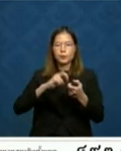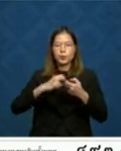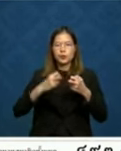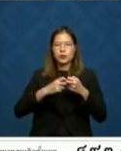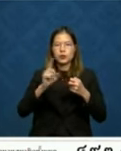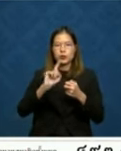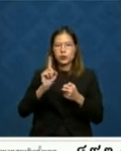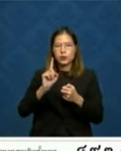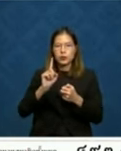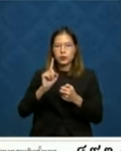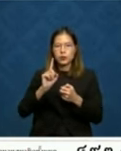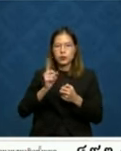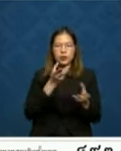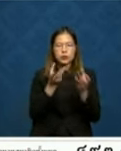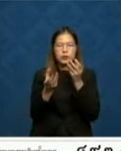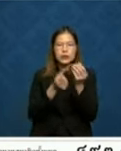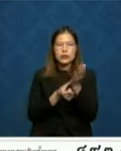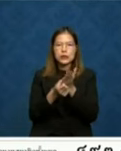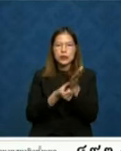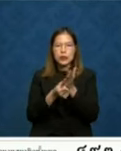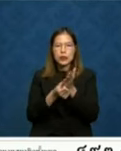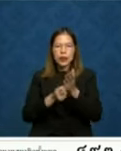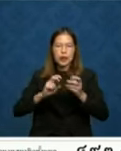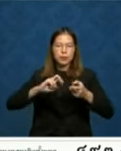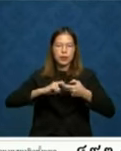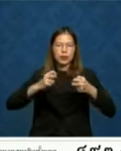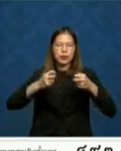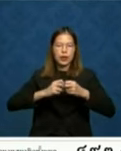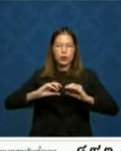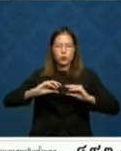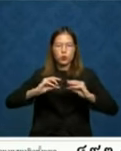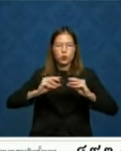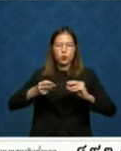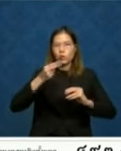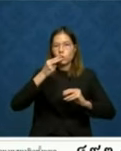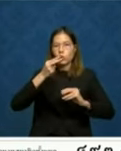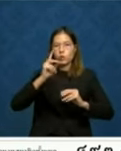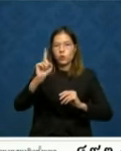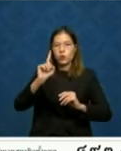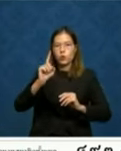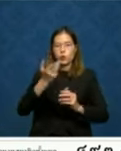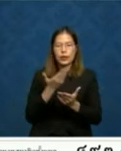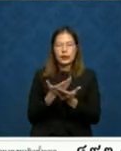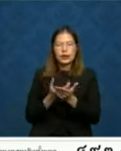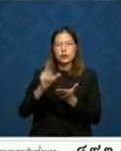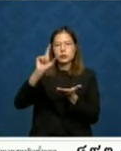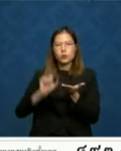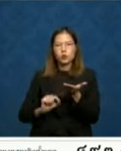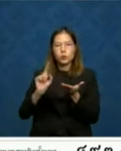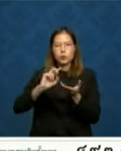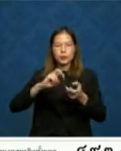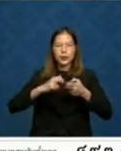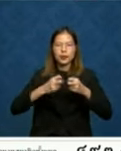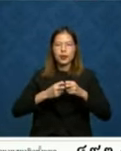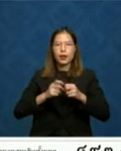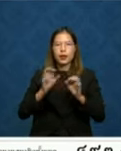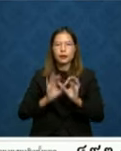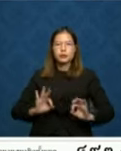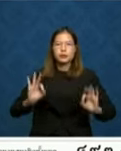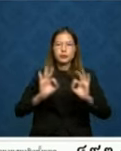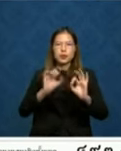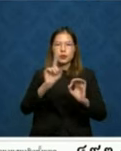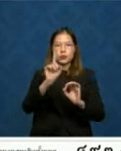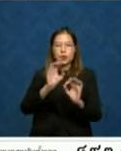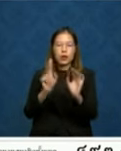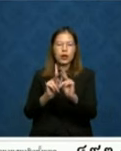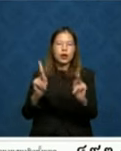านะครับในการศึกษาการแก้ไขปัญหายาสูบและยาเส้นราคาตกต่ำผมเห็นว่าปัญหาหลักเลยอย่างที่ทางกรรมธิ